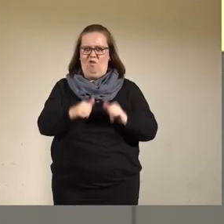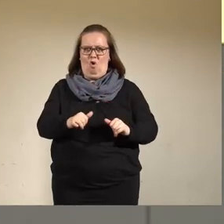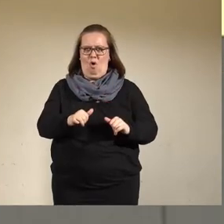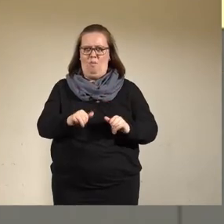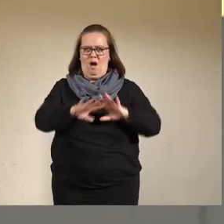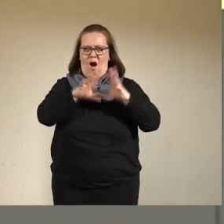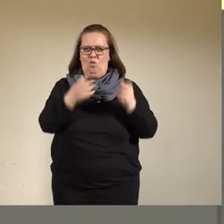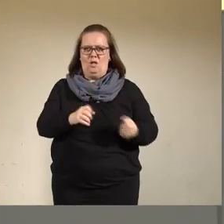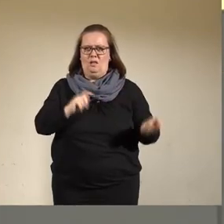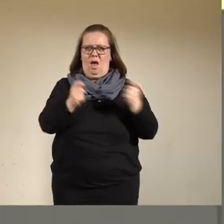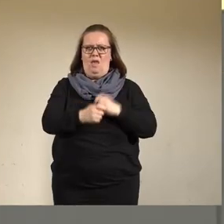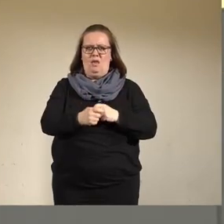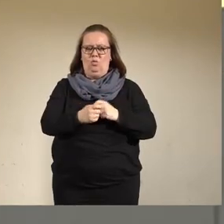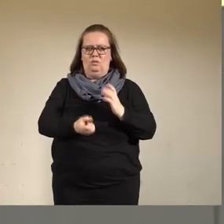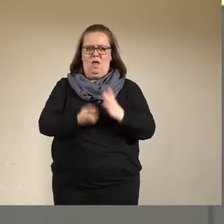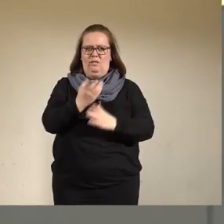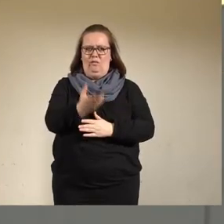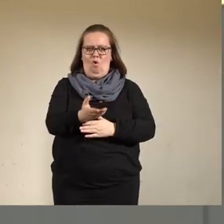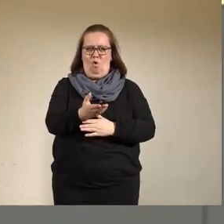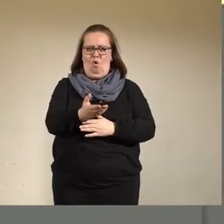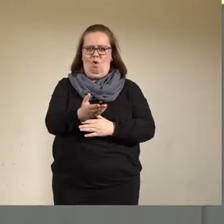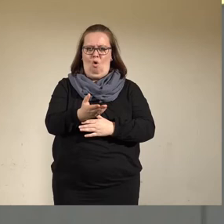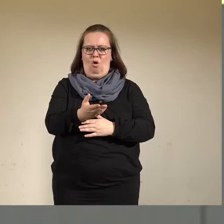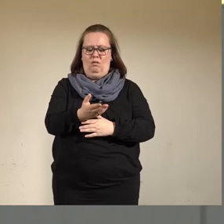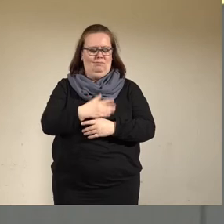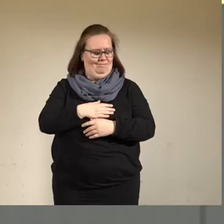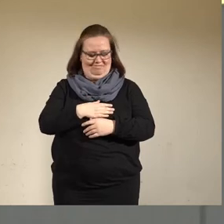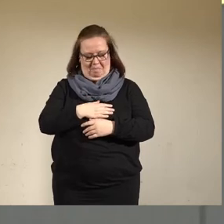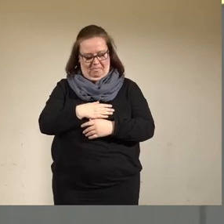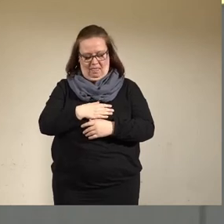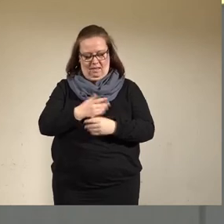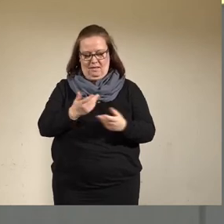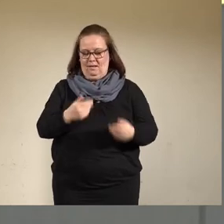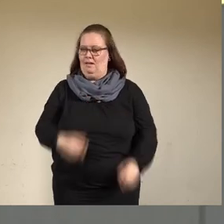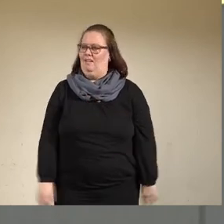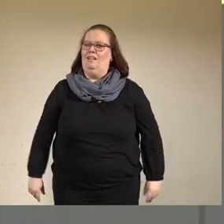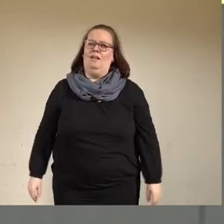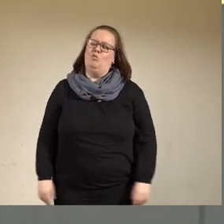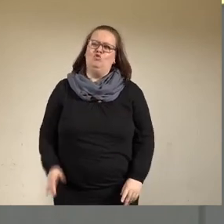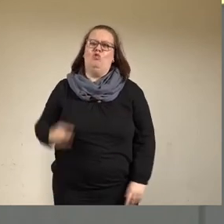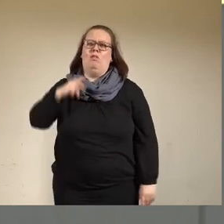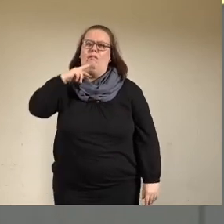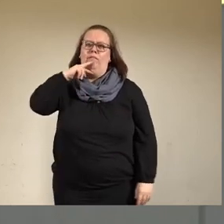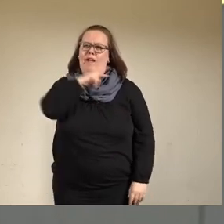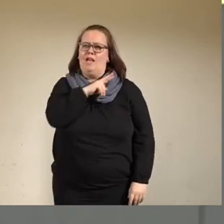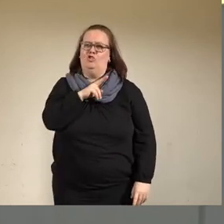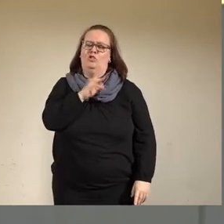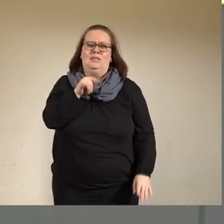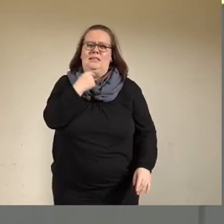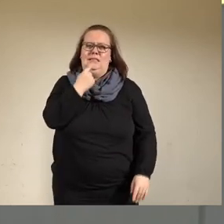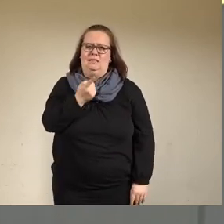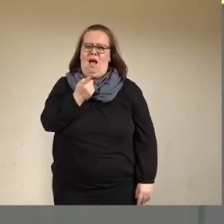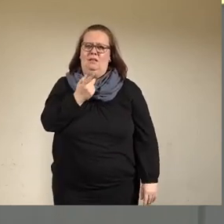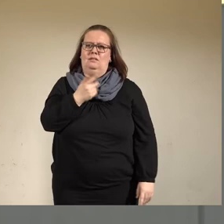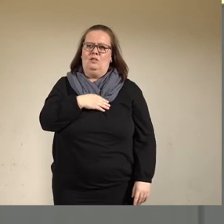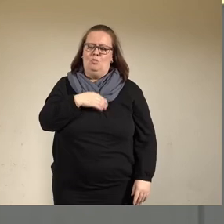Ihren Haushaltsänderungsentwurf eingebracht haben. Ich muss schon sagen, das ist schon dreist. Wir hätten das sonst nicht erwähnt. Ja,